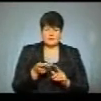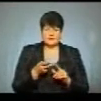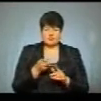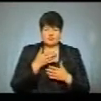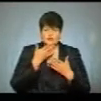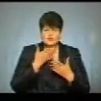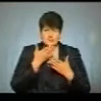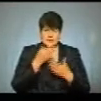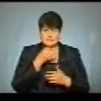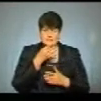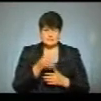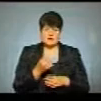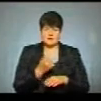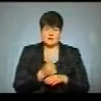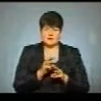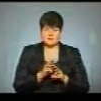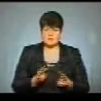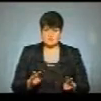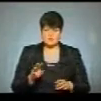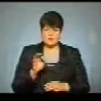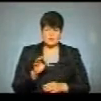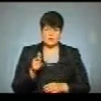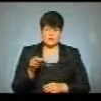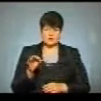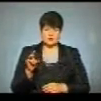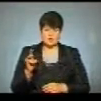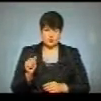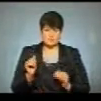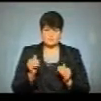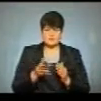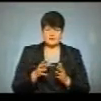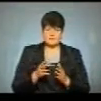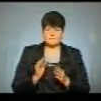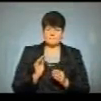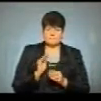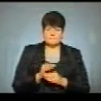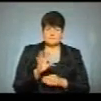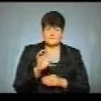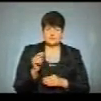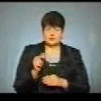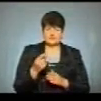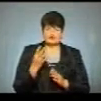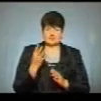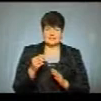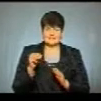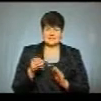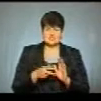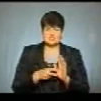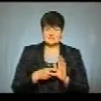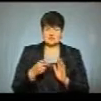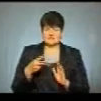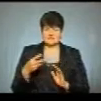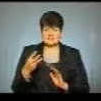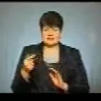розказав прем'єр-міністр Олексій Гончарук. Мінімальну платню планують підвищити на 500 гривень до 4723